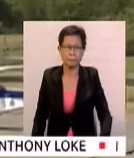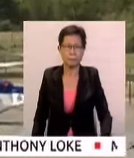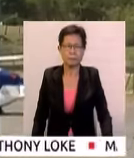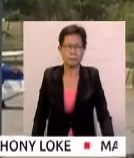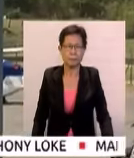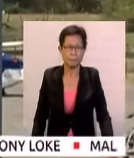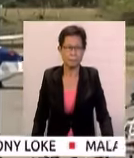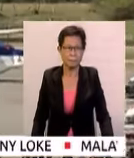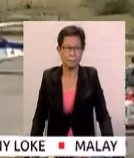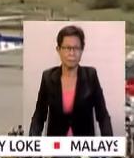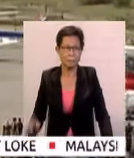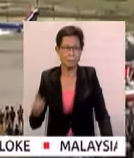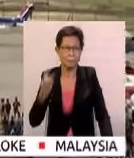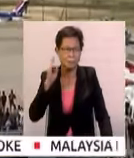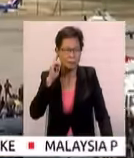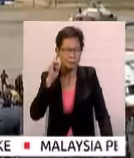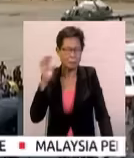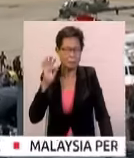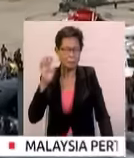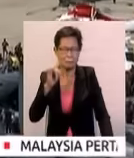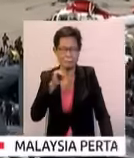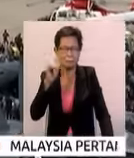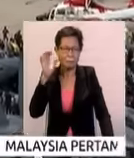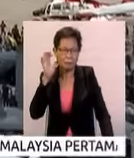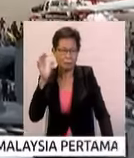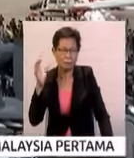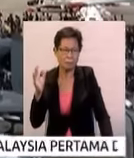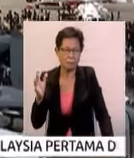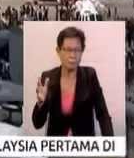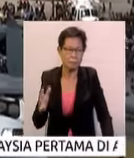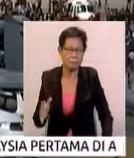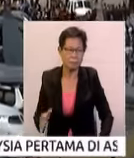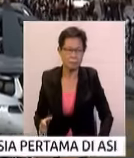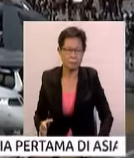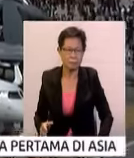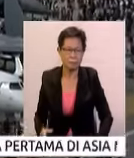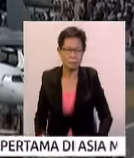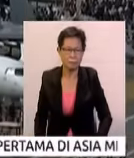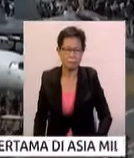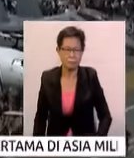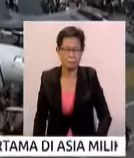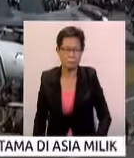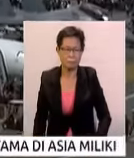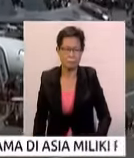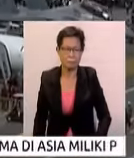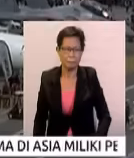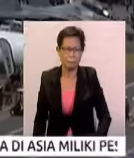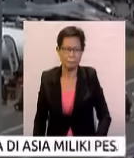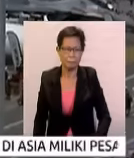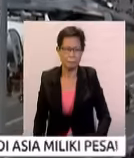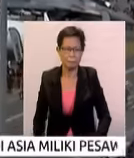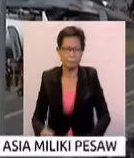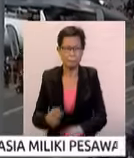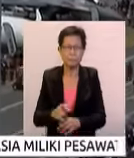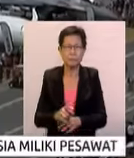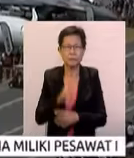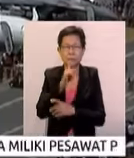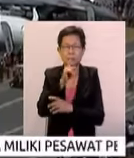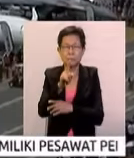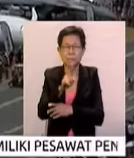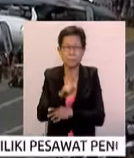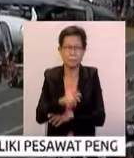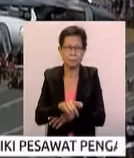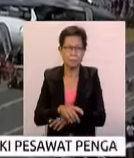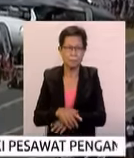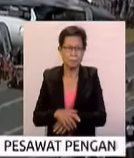dalam industri aero angkasa sahaja. Jadi bagaimana YB nak meyakinkan sebenarnya rakyat Malaysia yang sektor